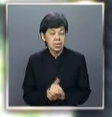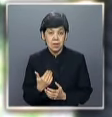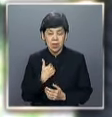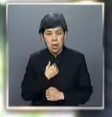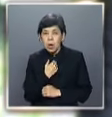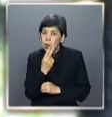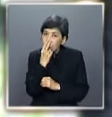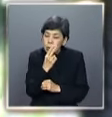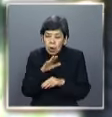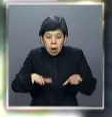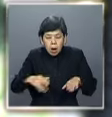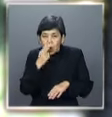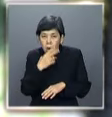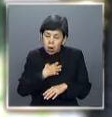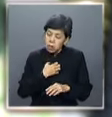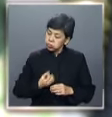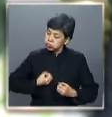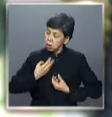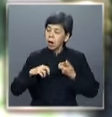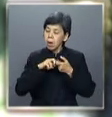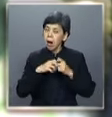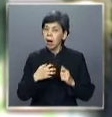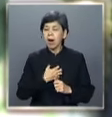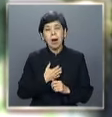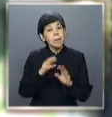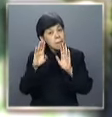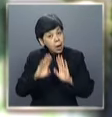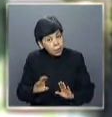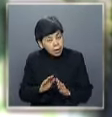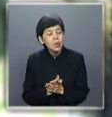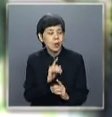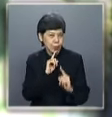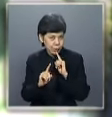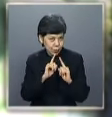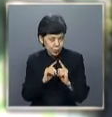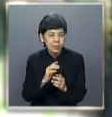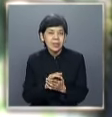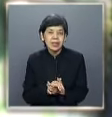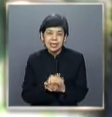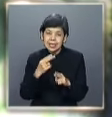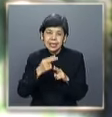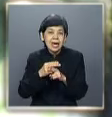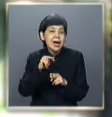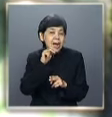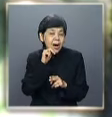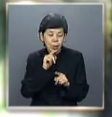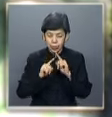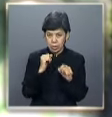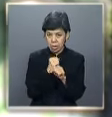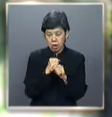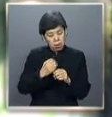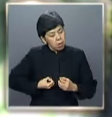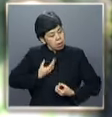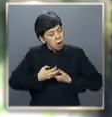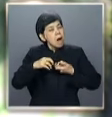จากความตั้งใจของน้องๆที่ต้องการจะสะท้อนปัญหานี้เป็นอย่างไรเราจะไปคุยกับน้องน้ำซึ่งเป็นหนึ่งในผู้ที่ได้ร่วมสะท้อนเรื่